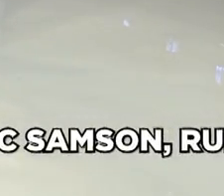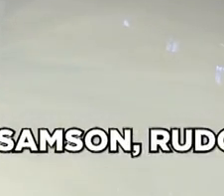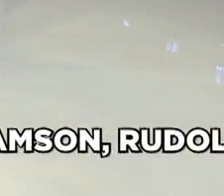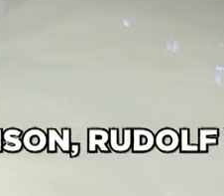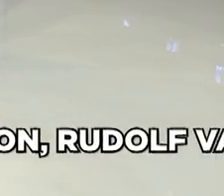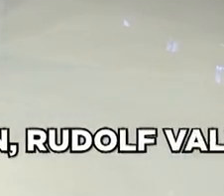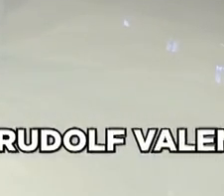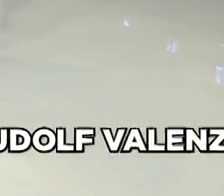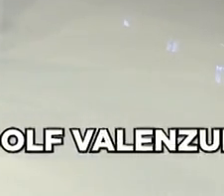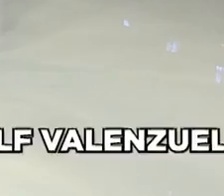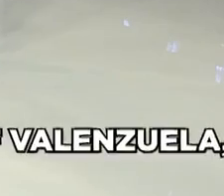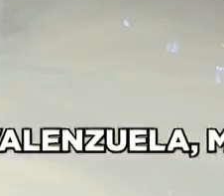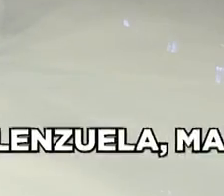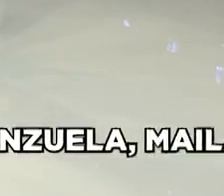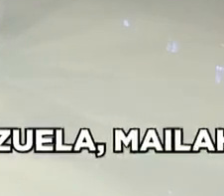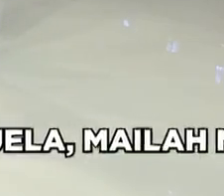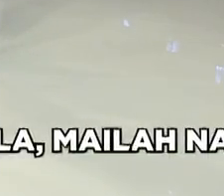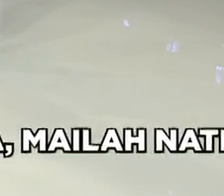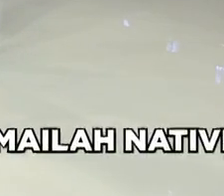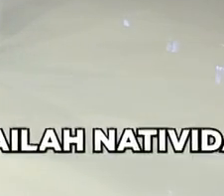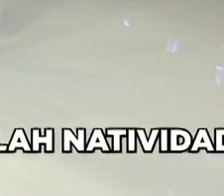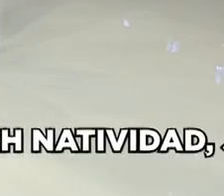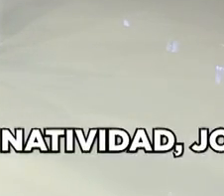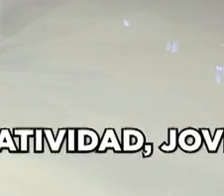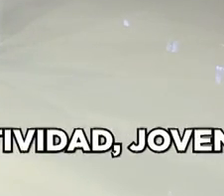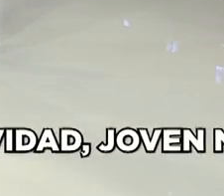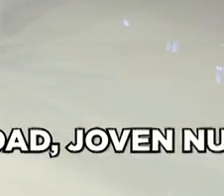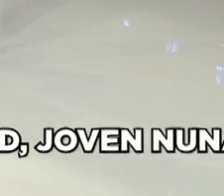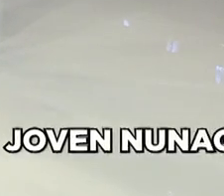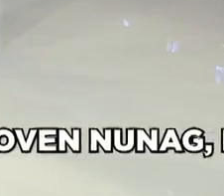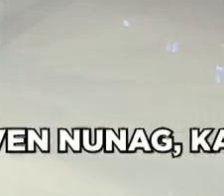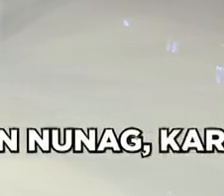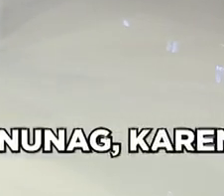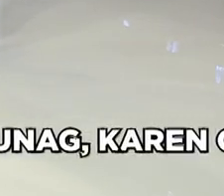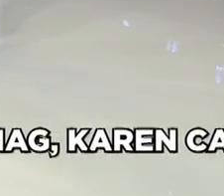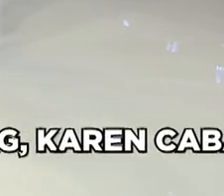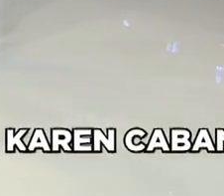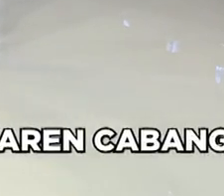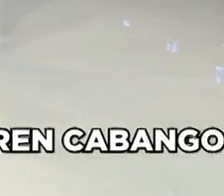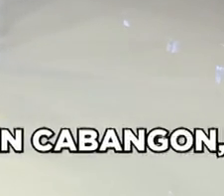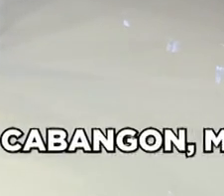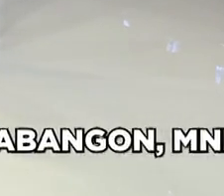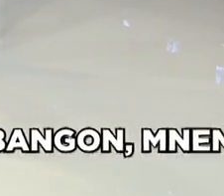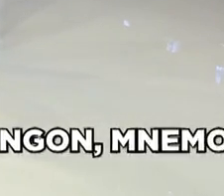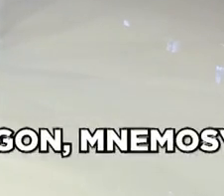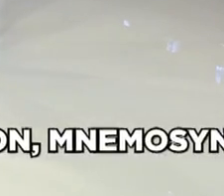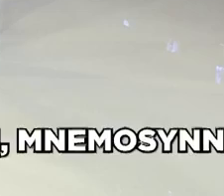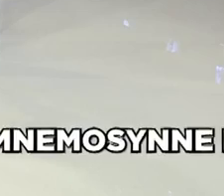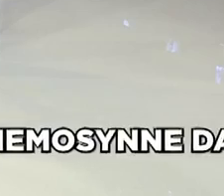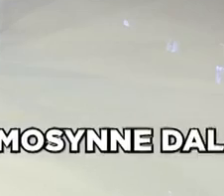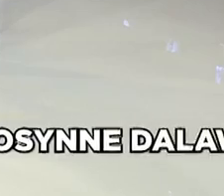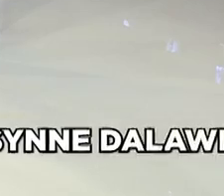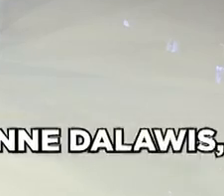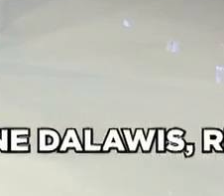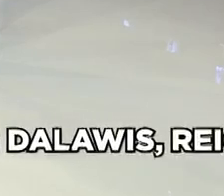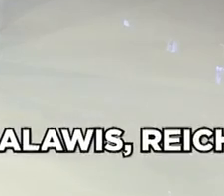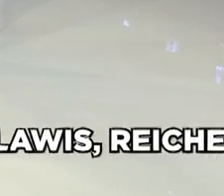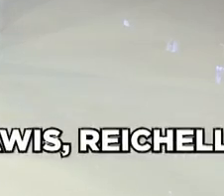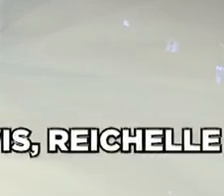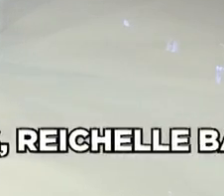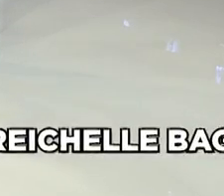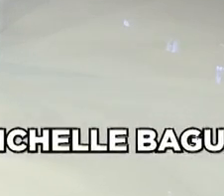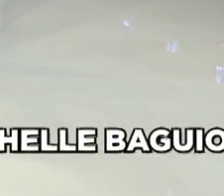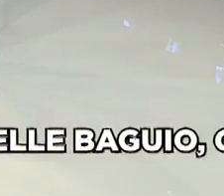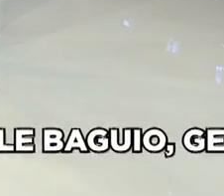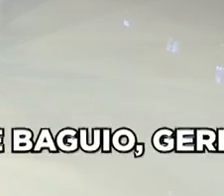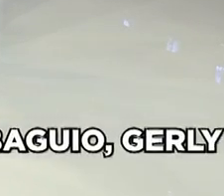Ay, sikat yan, paborito Gayan. Nanay natin yan. Malabas edad ni Johnson.